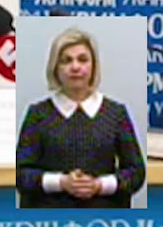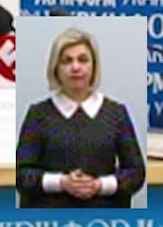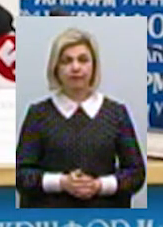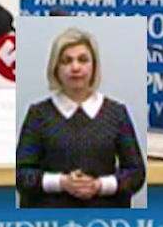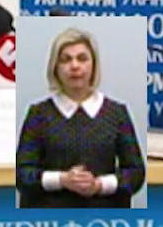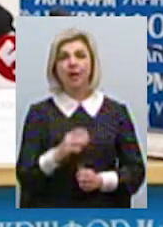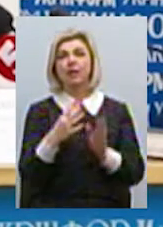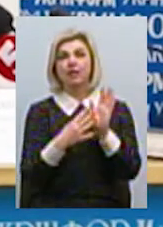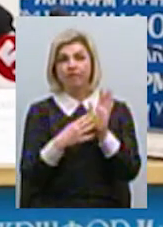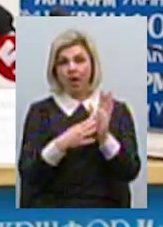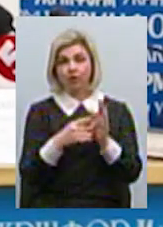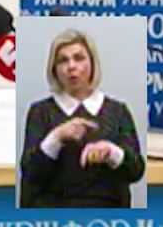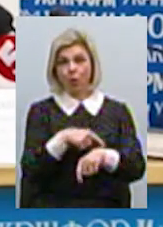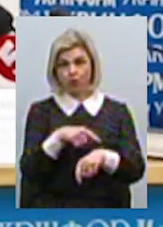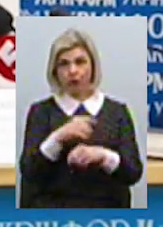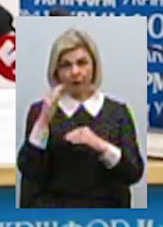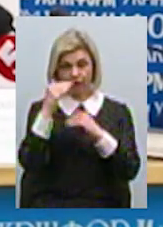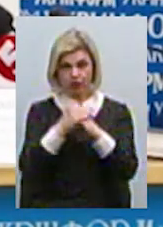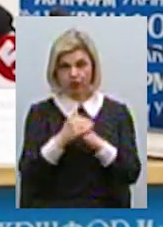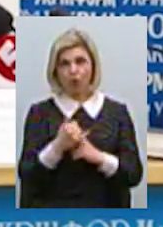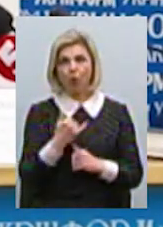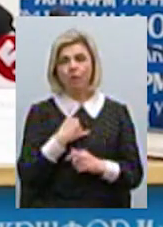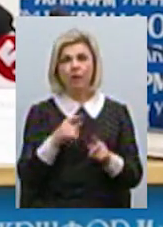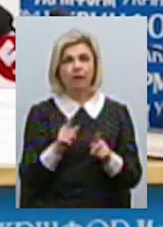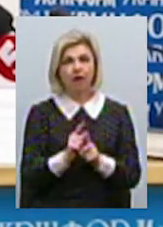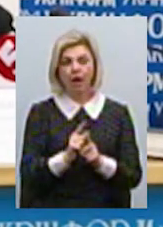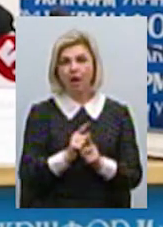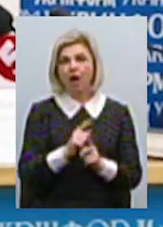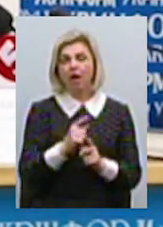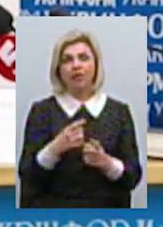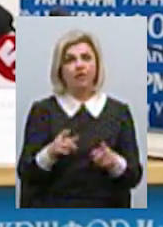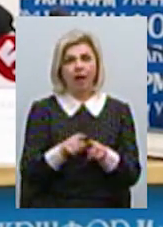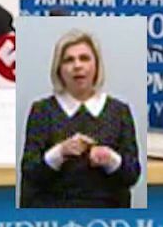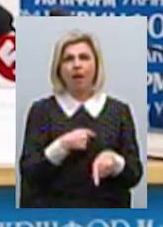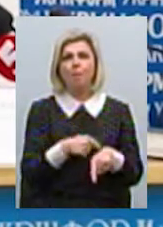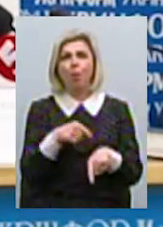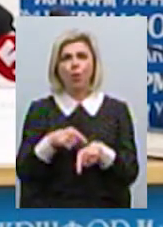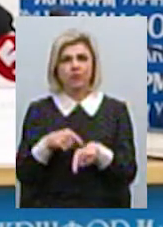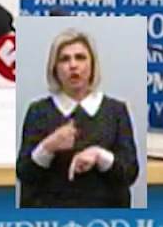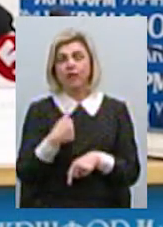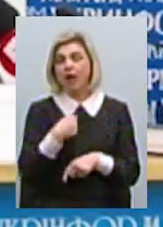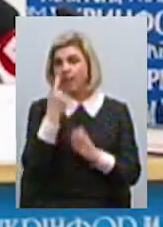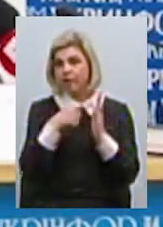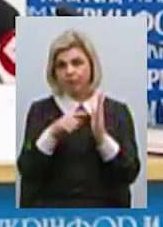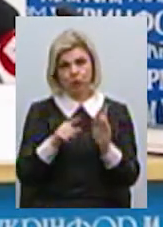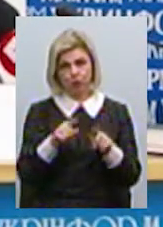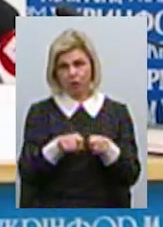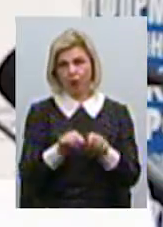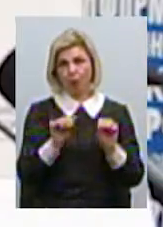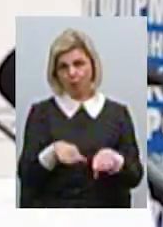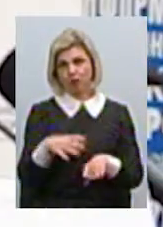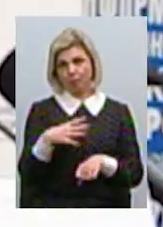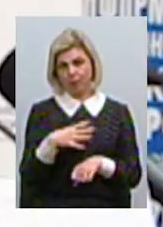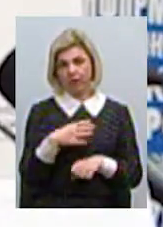9-ї години ввечері в мене просто буря таких емоцій була, що я не вірила, що таке може бути. Ми